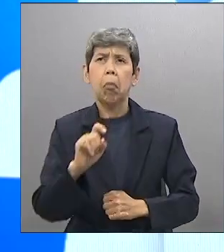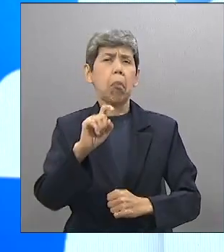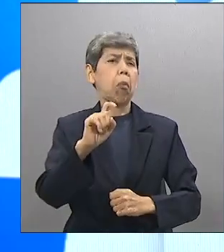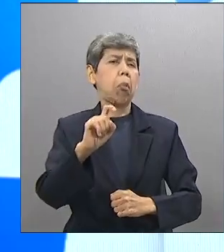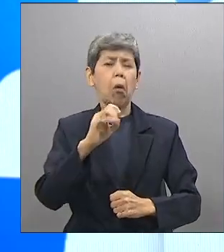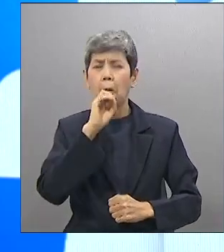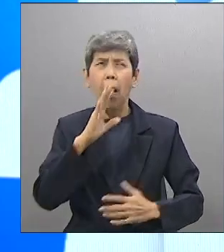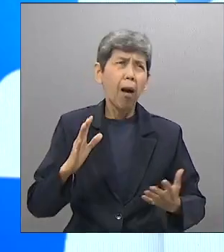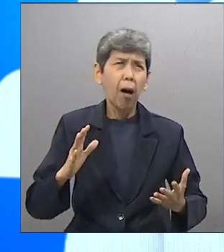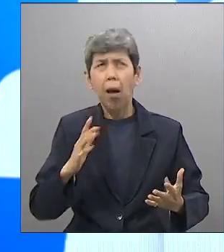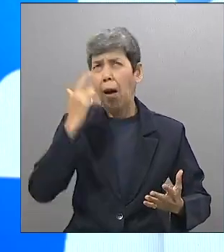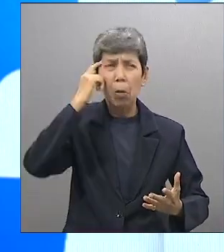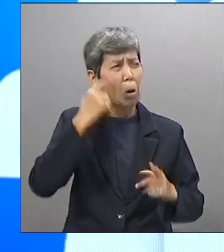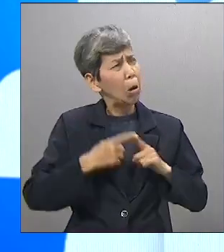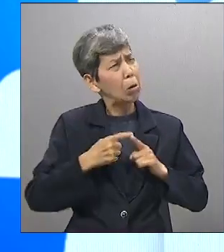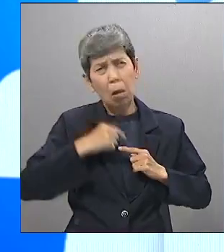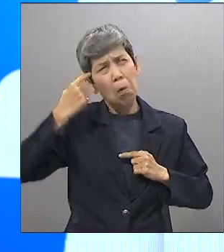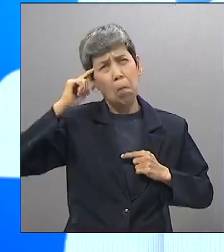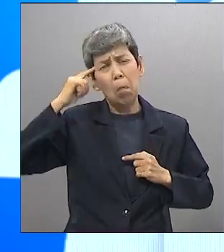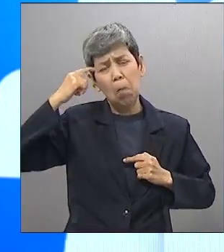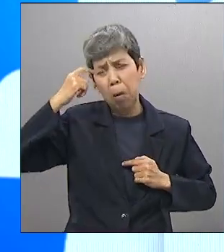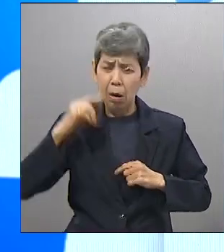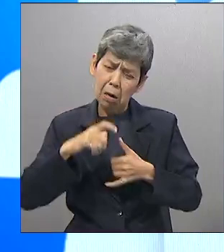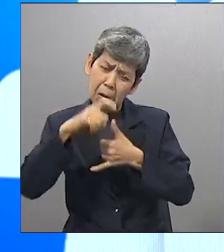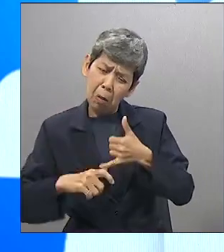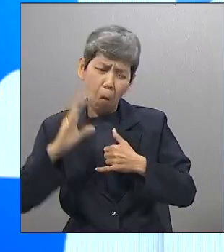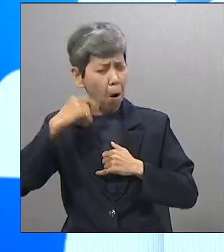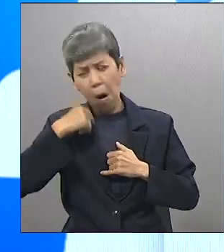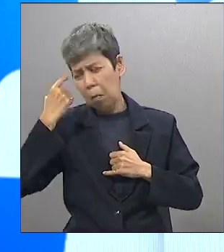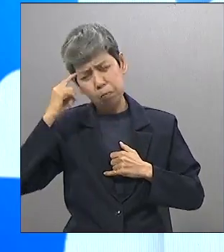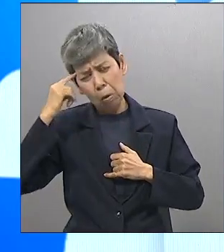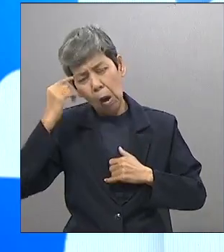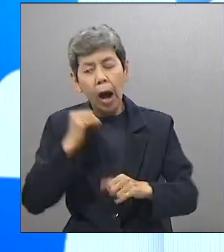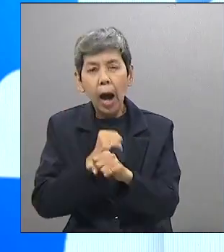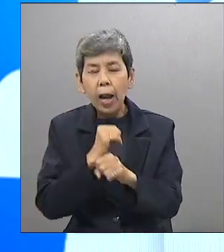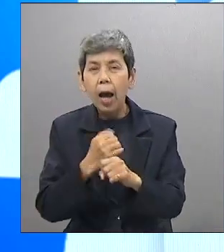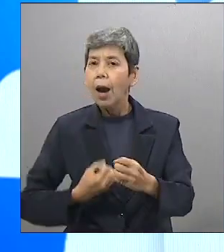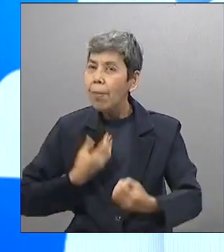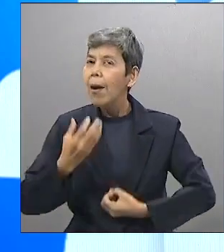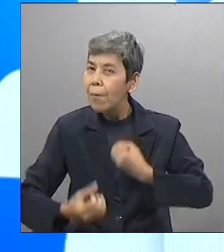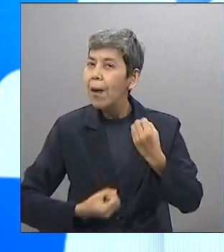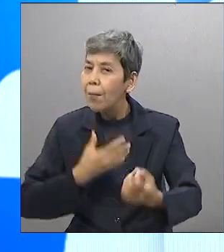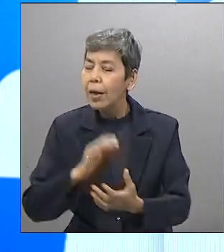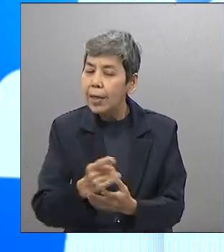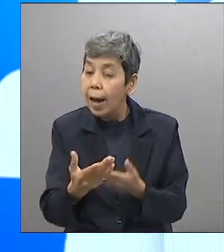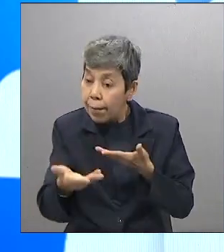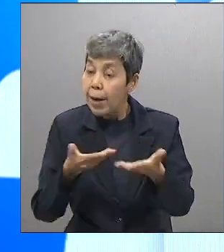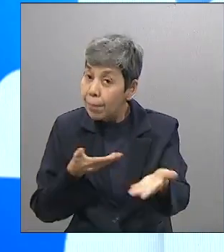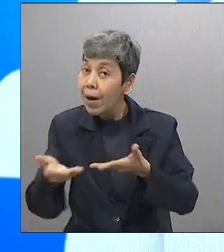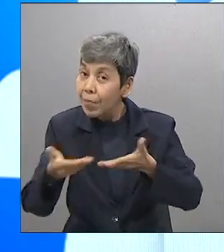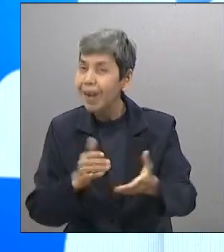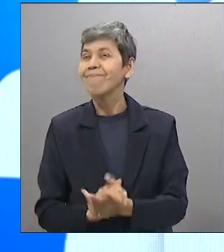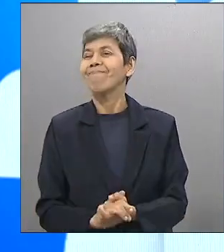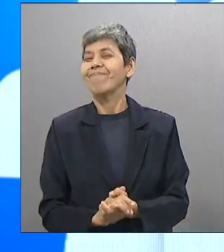ถทจะบอกได้ว่า อะไรคือเจ็บ อะไรคือตัวของคพอคุแม่ห่อะไรคือการบอกแล้เล่าสิบที่น้น้จะสอความหมายขึมา